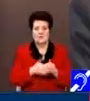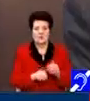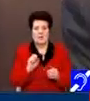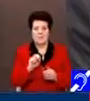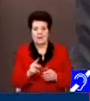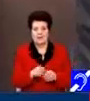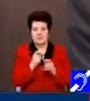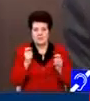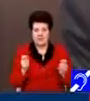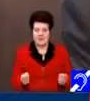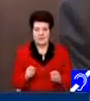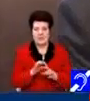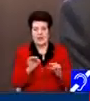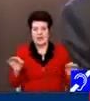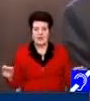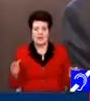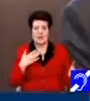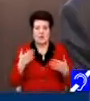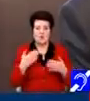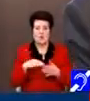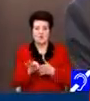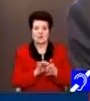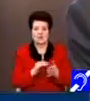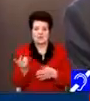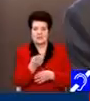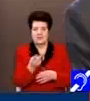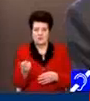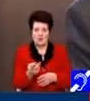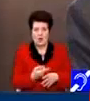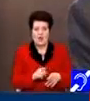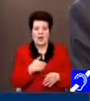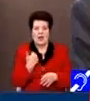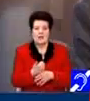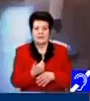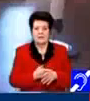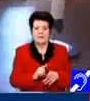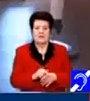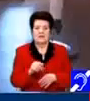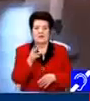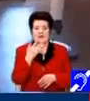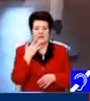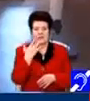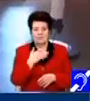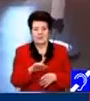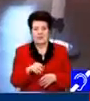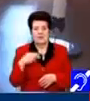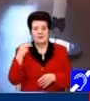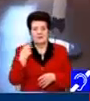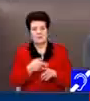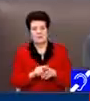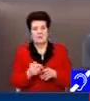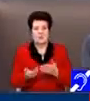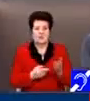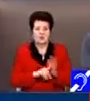și deschiderea unei linii de comunicații de urgență între cei doi lideri. O întrevedere între Kim Jong-un și Donald Trump ar însemna un pas major